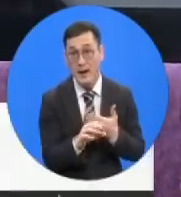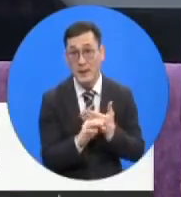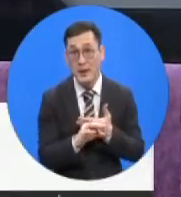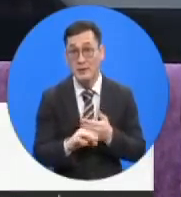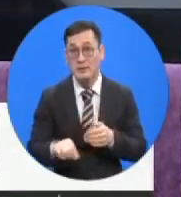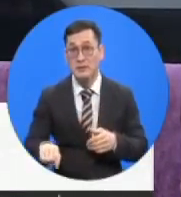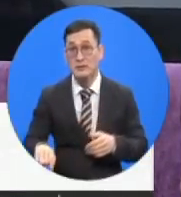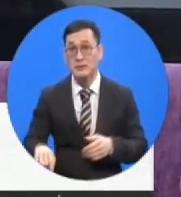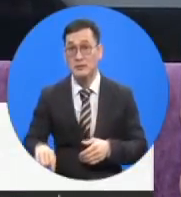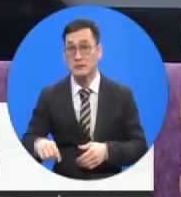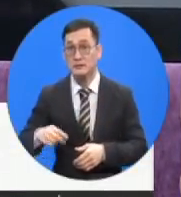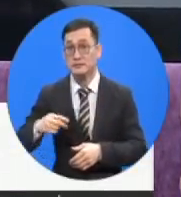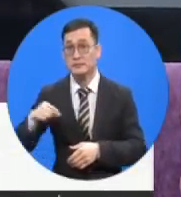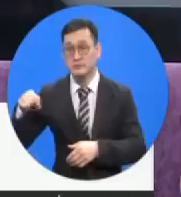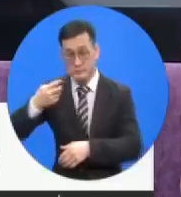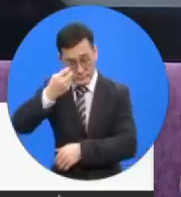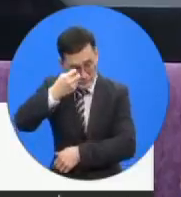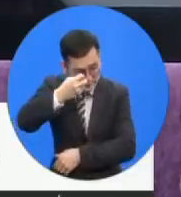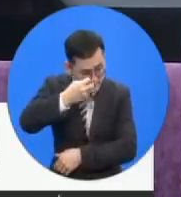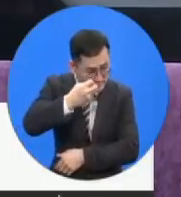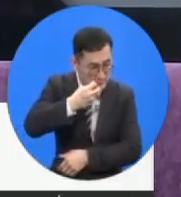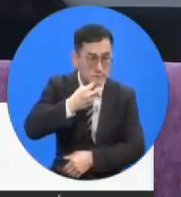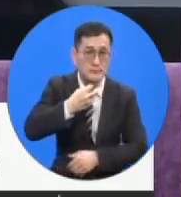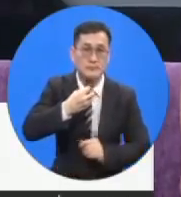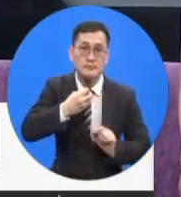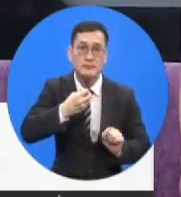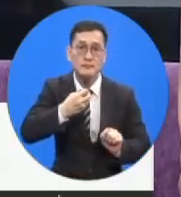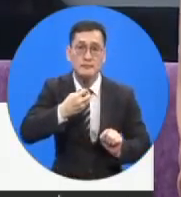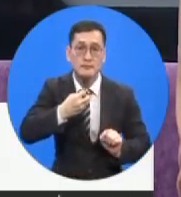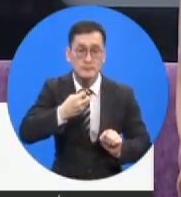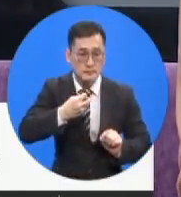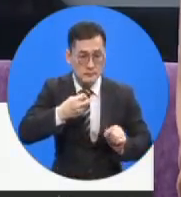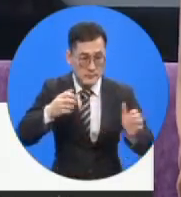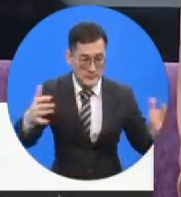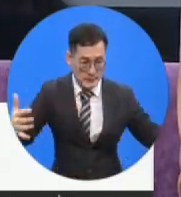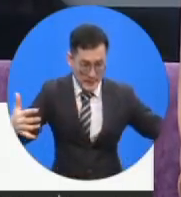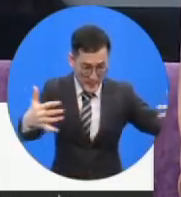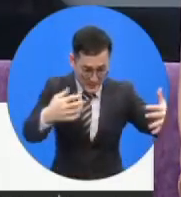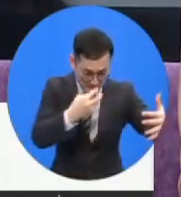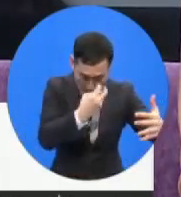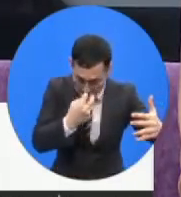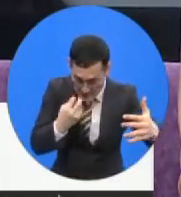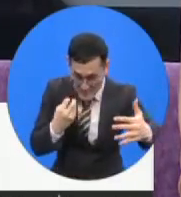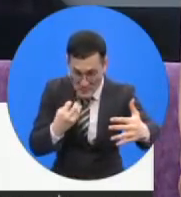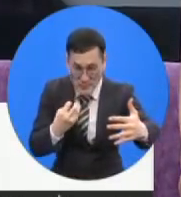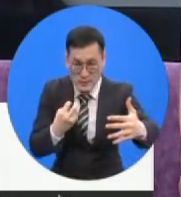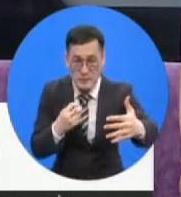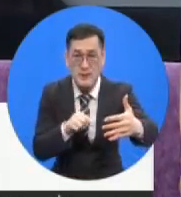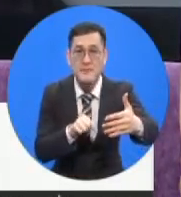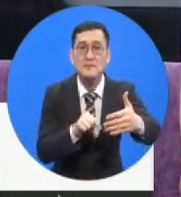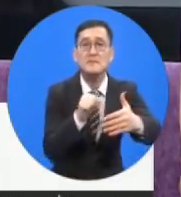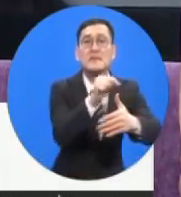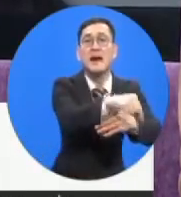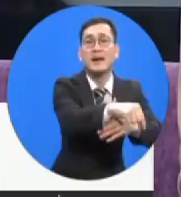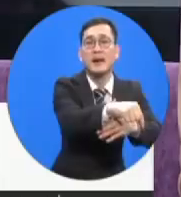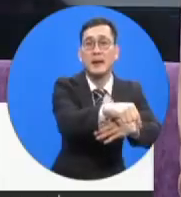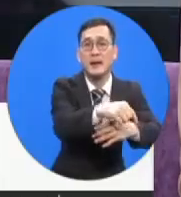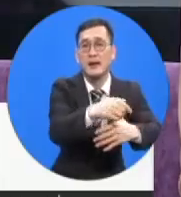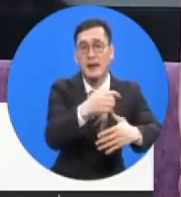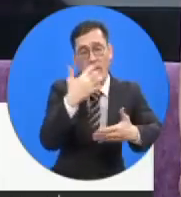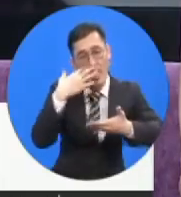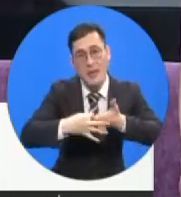보건당국이 추적하고 있는 경로를 전혀 벗어난 곳에서. 그러니까 우리의 방역망이